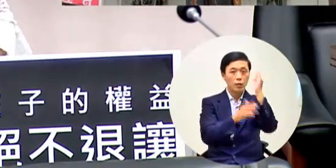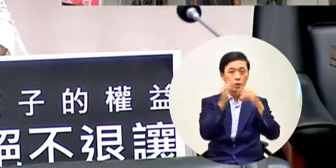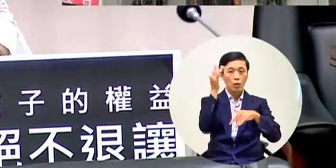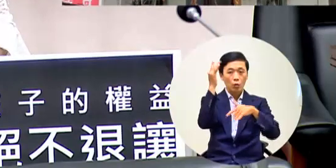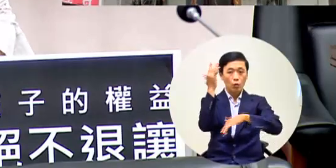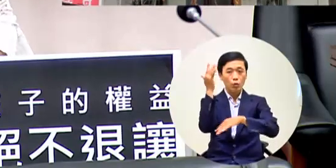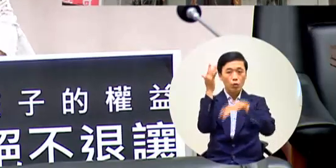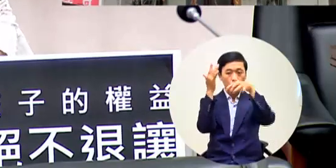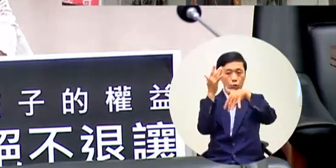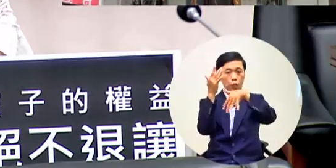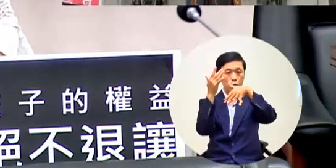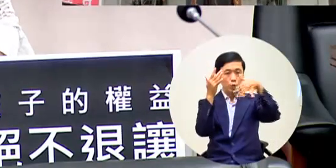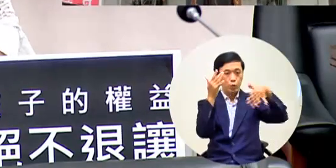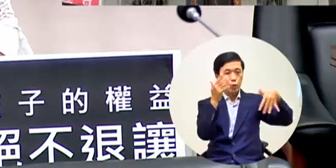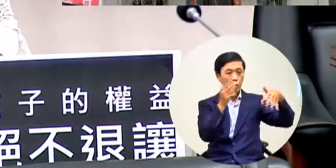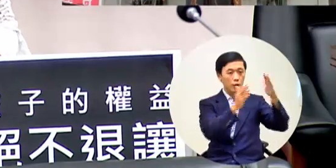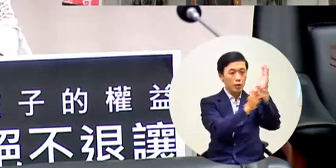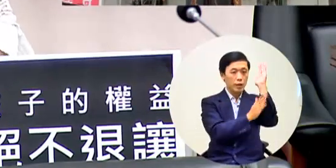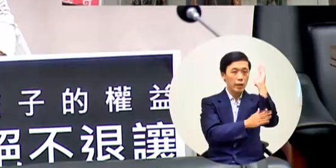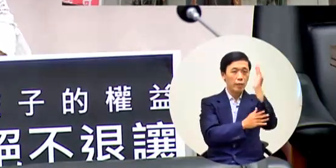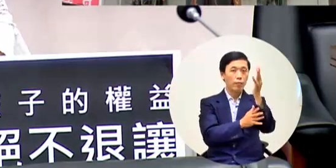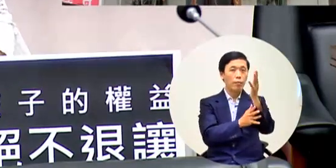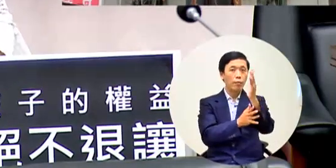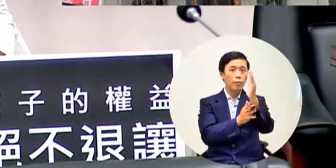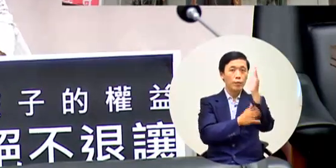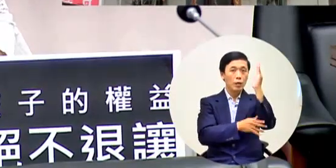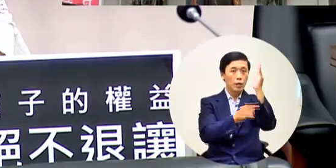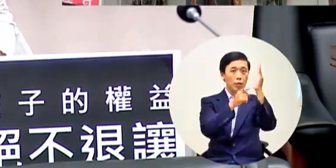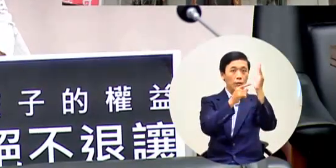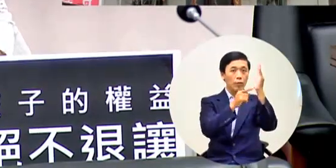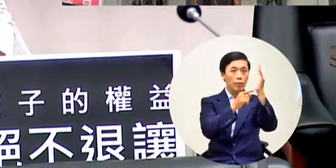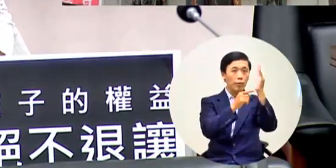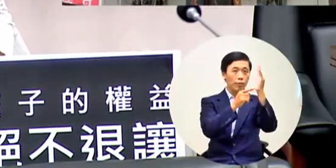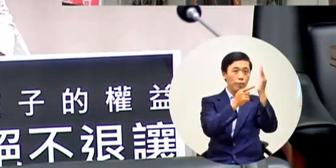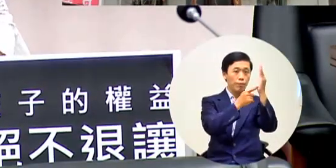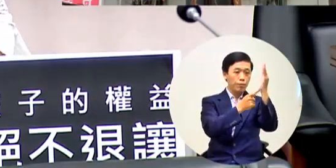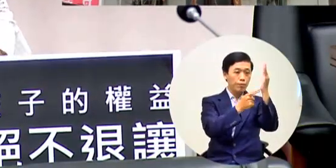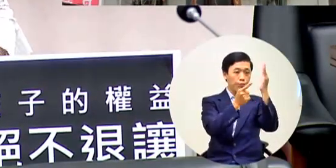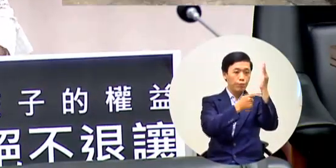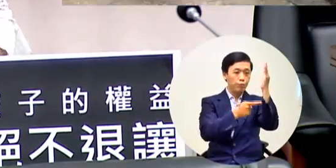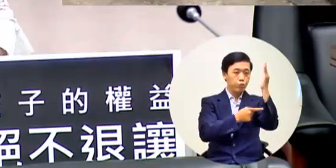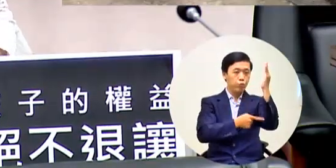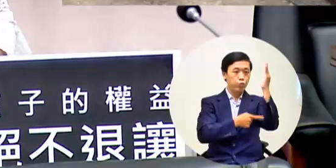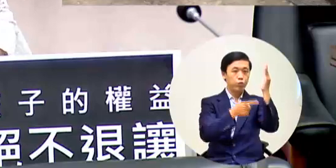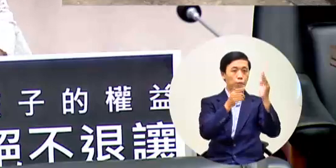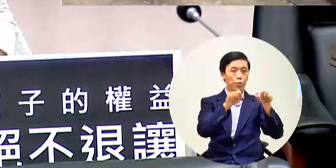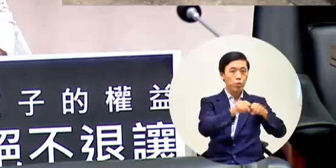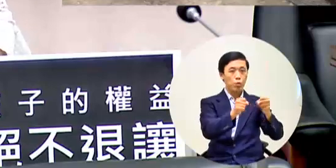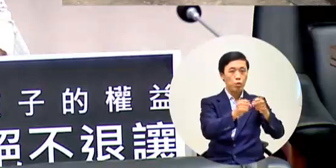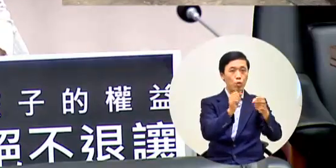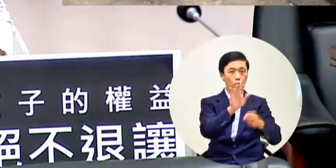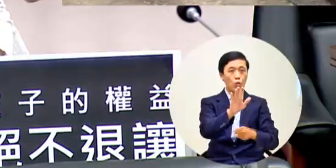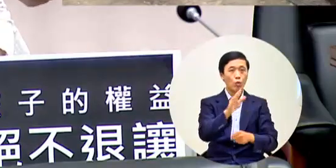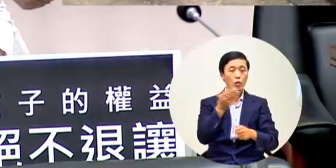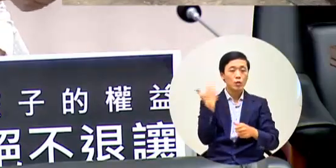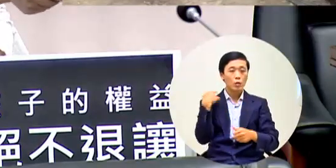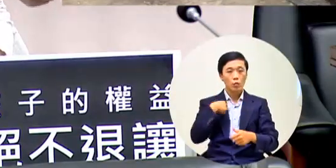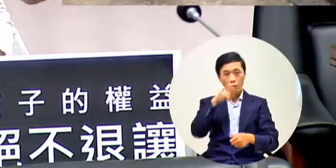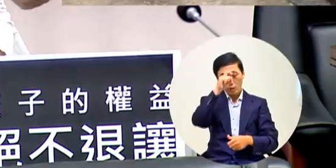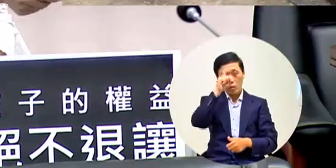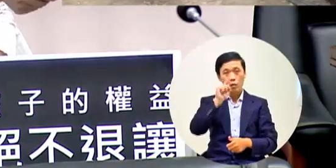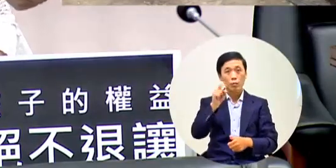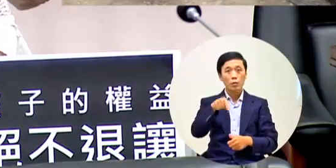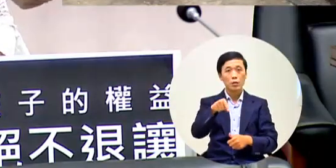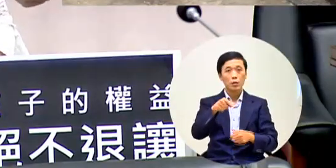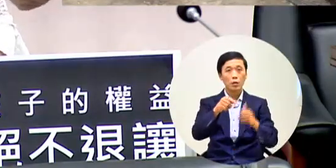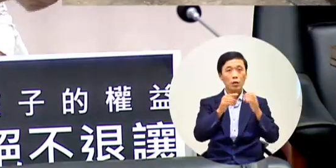人家弄坏掉了，结果这个围墙矮，女儿墙也破了哈。那当时我们一直在要求，你看它这个已经下